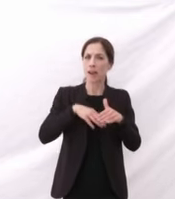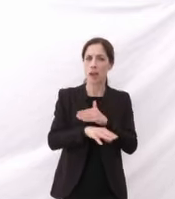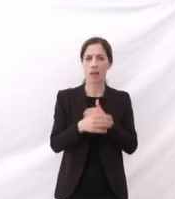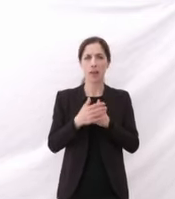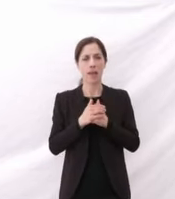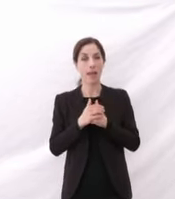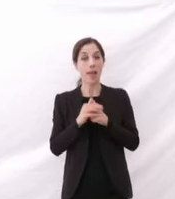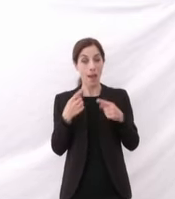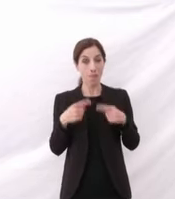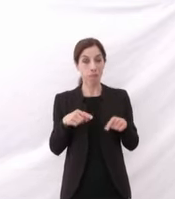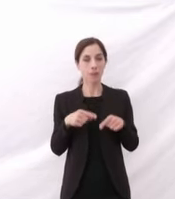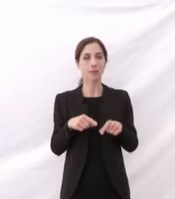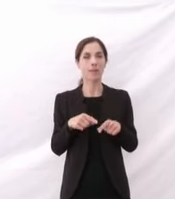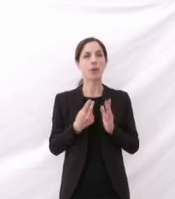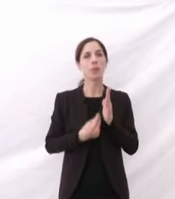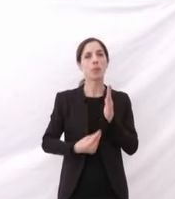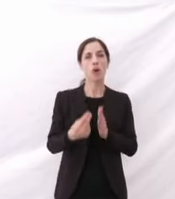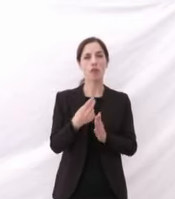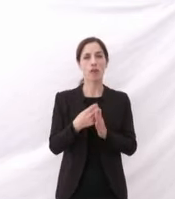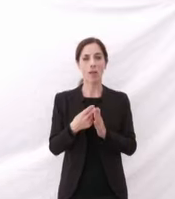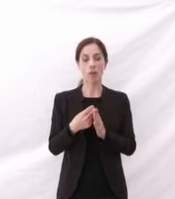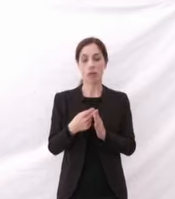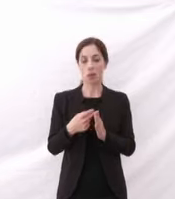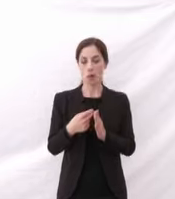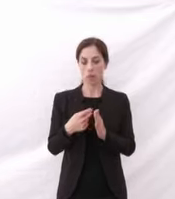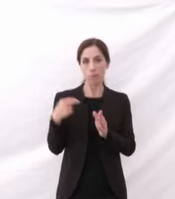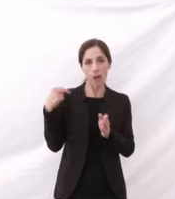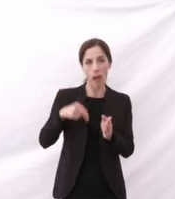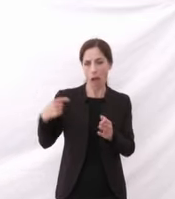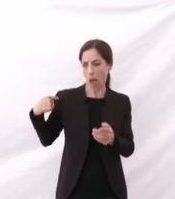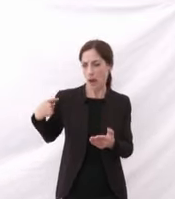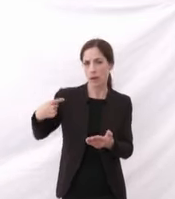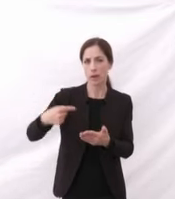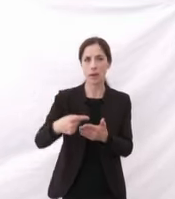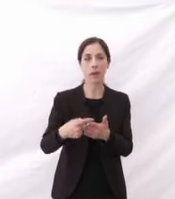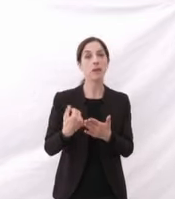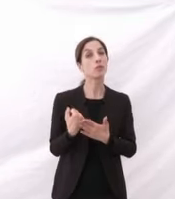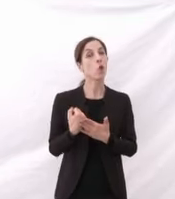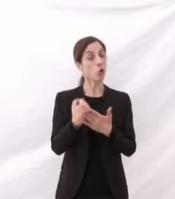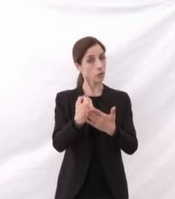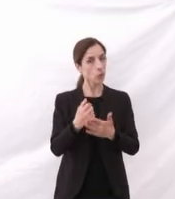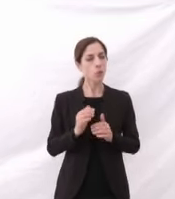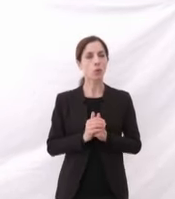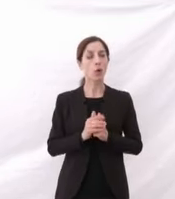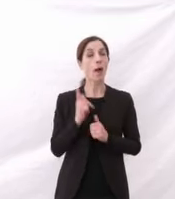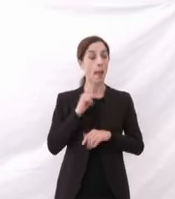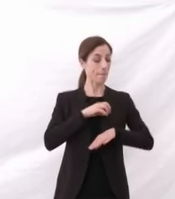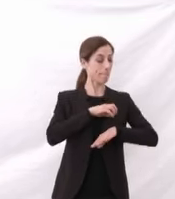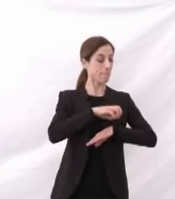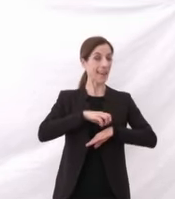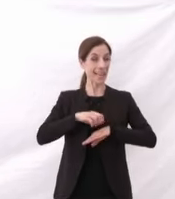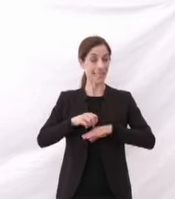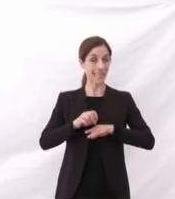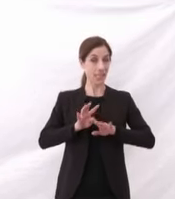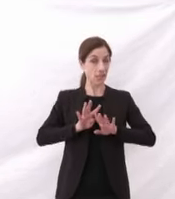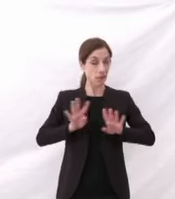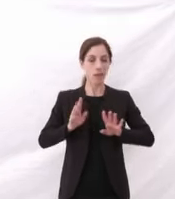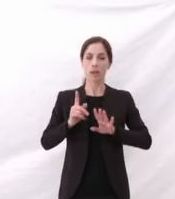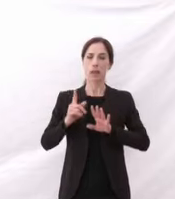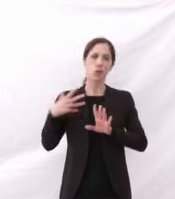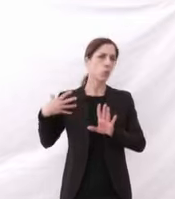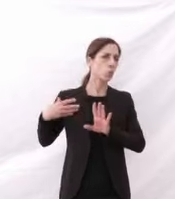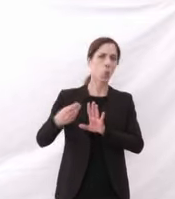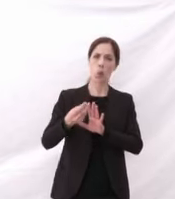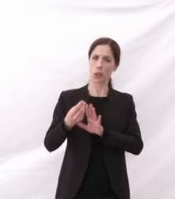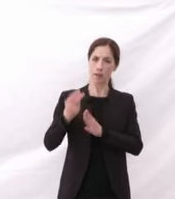E questo progetto è stato sostenuto in questi anni, vi devo dire che tutti i ministri l'avevano firmato in passato, ma